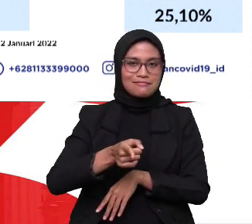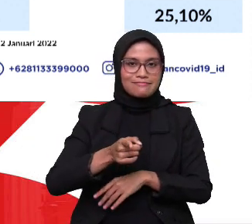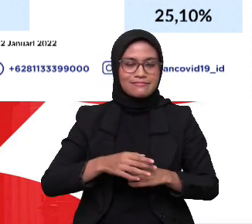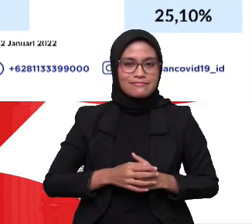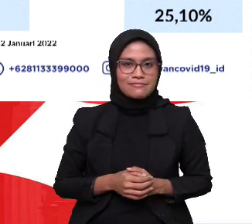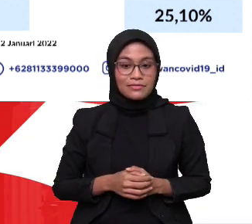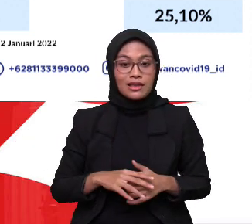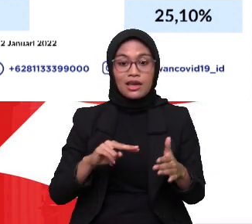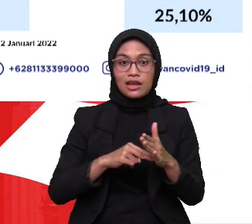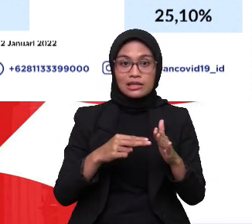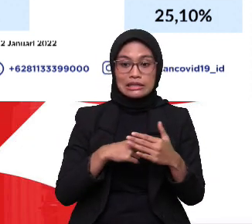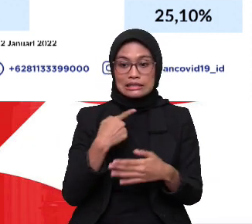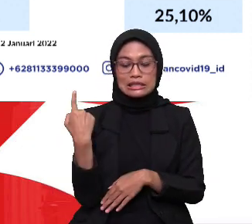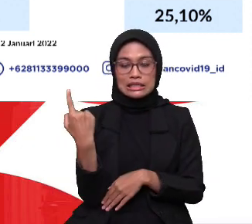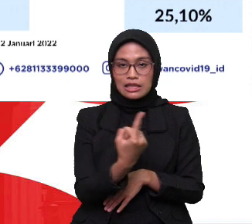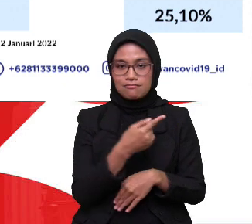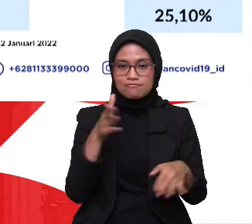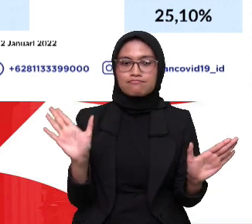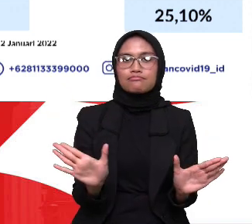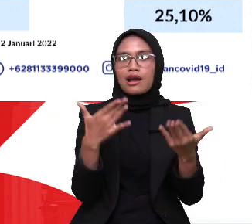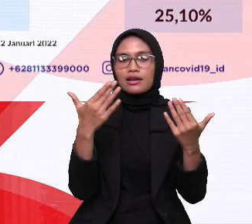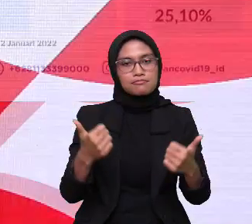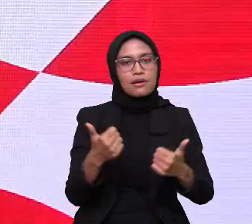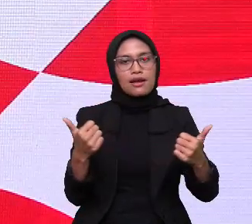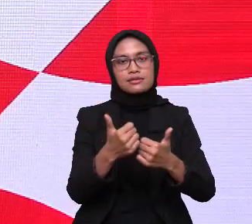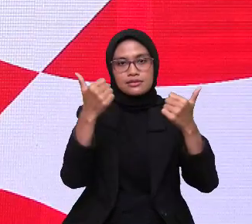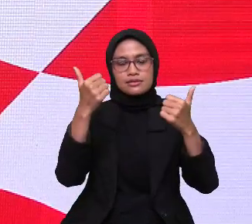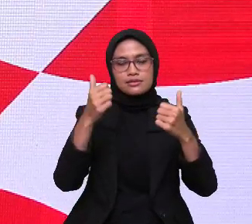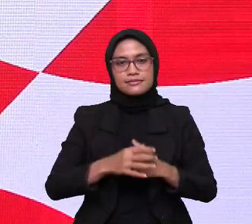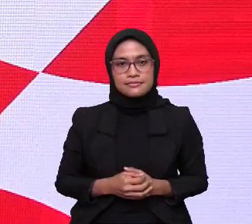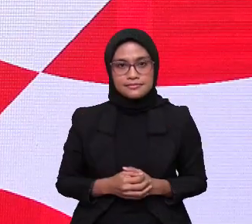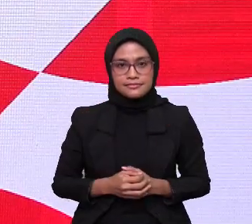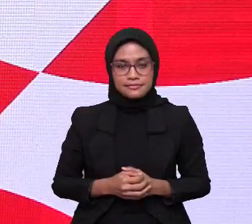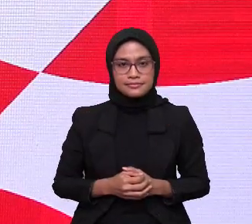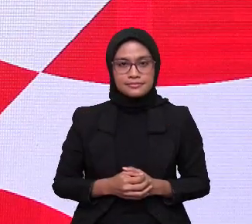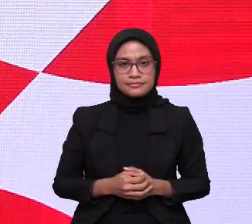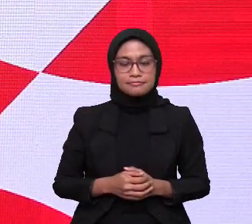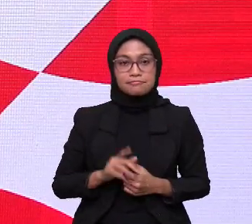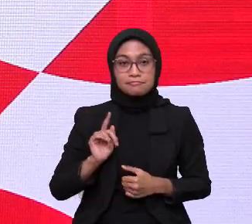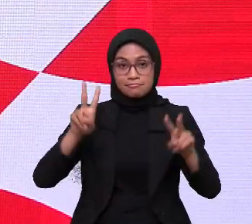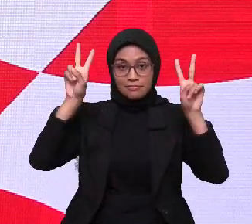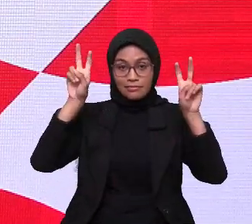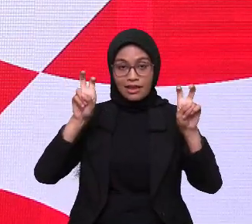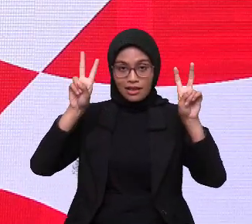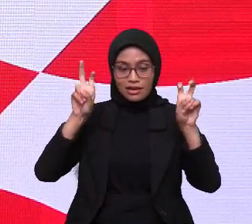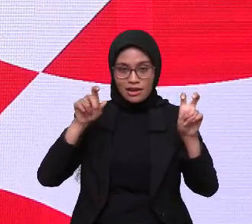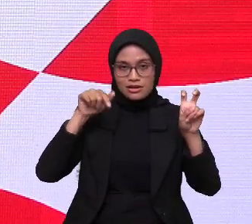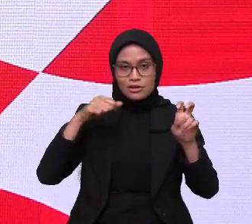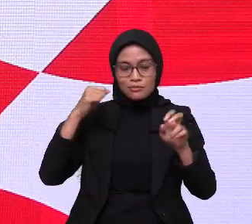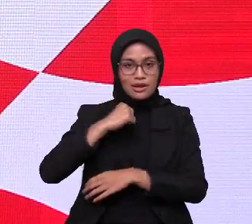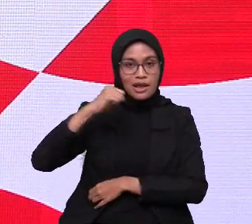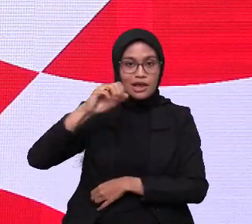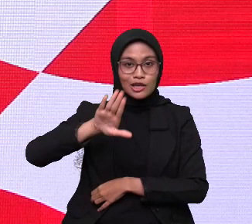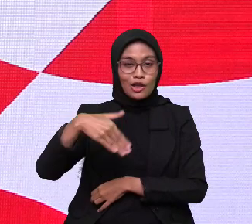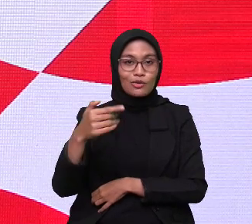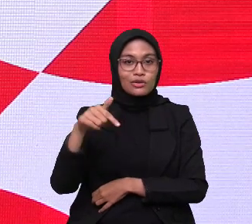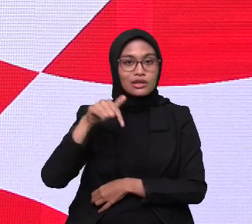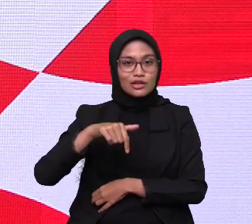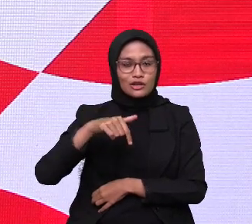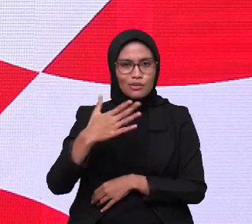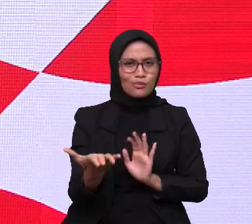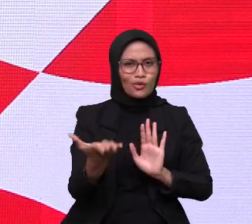kita telah berhasil bangkit dari pandemi ini sejalan dengan tagline kemerdekaan tahun ini pulih lebih